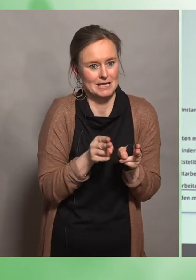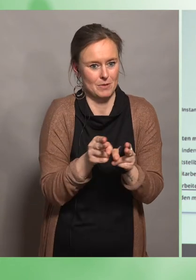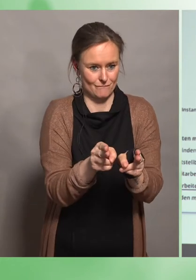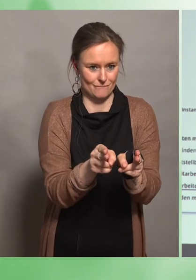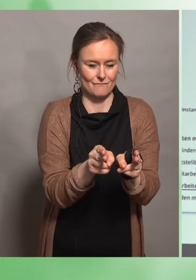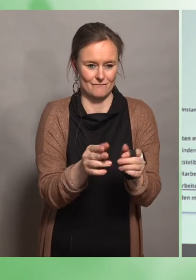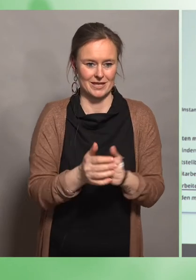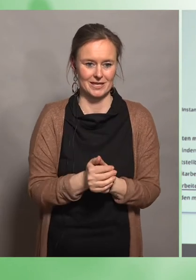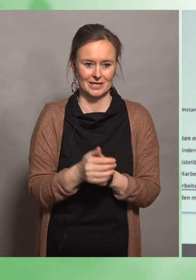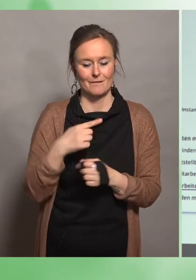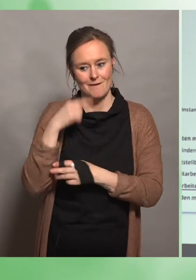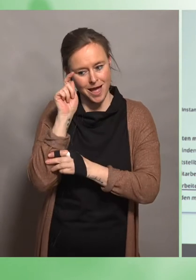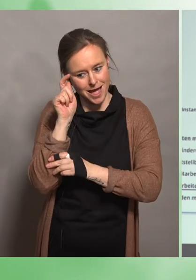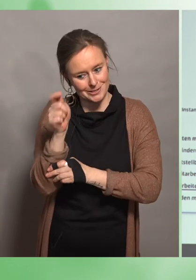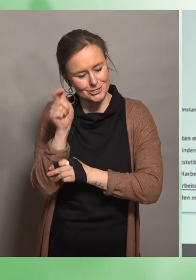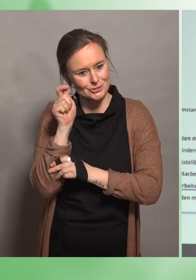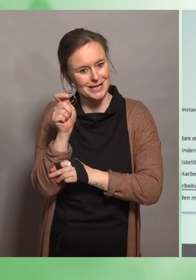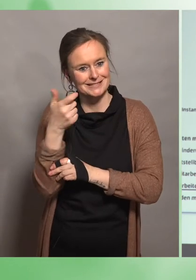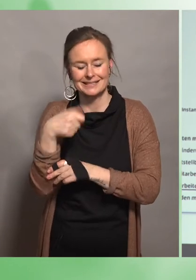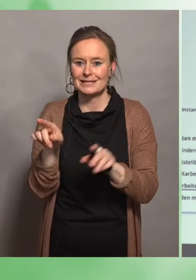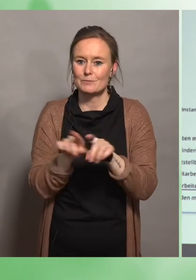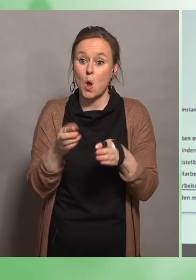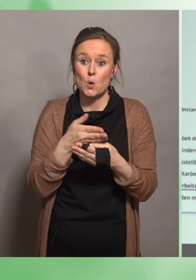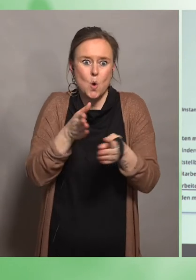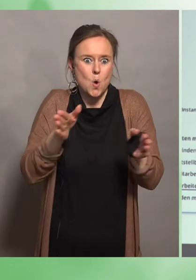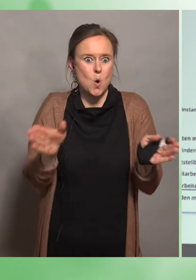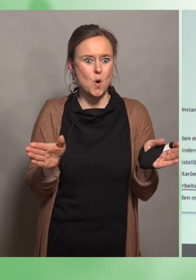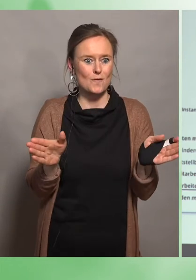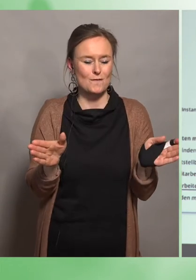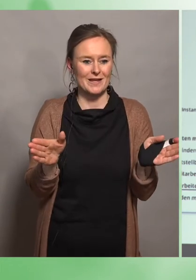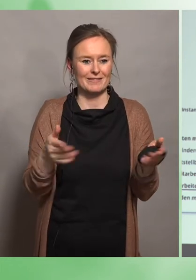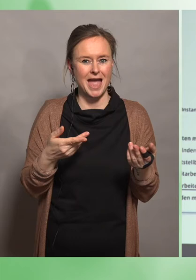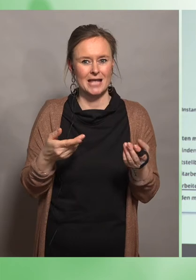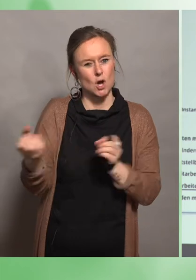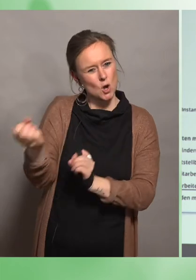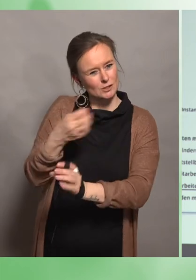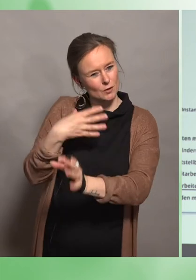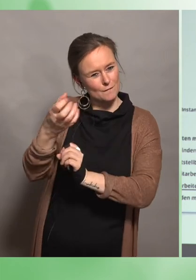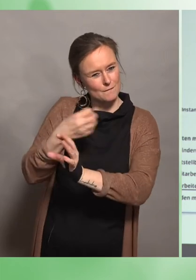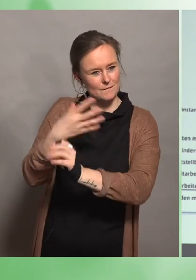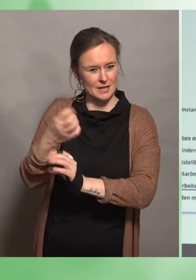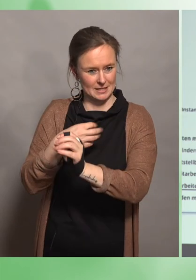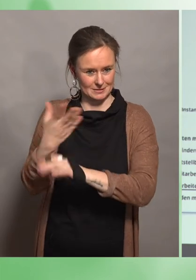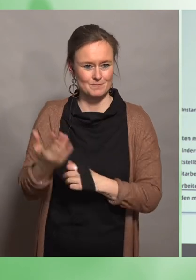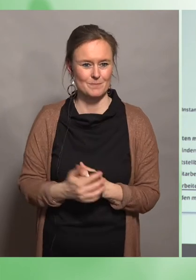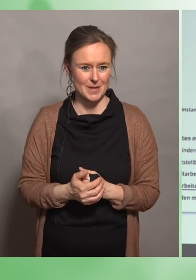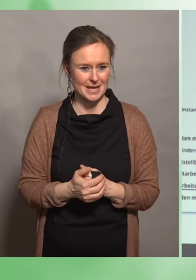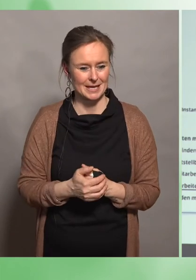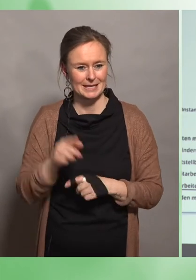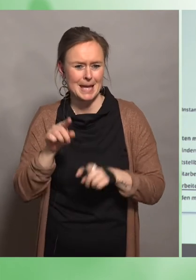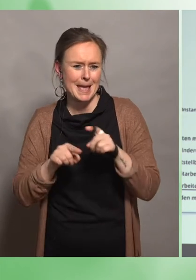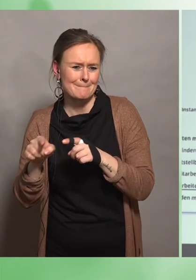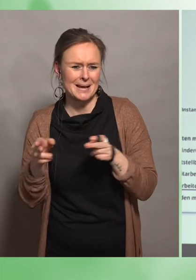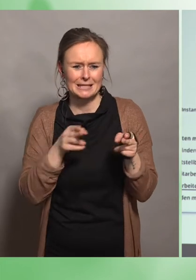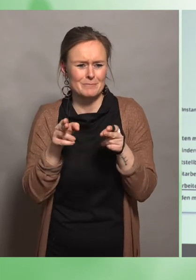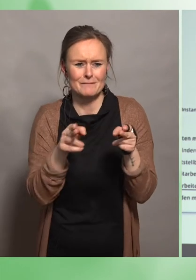habe, ist, dass es eben sowas auch wie Offenheit und ja, eine Reflexionsbereitschaft braucht. Also es braucht auch manchmal gehen Wege